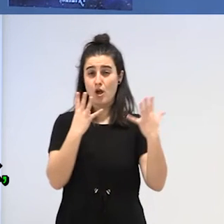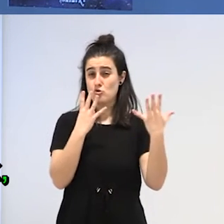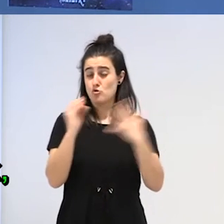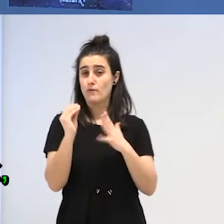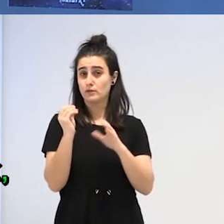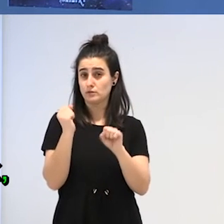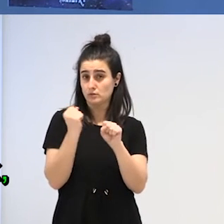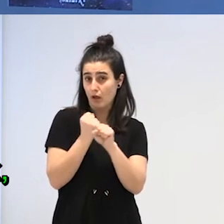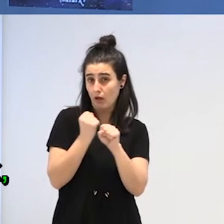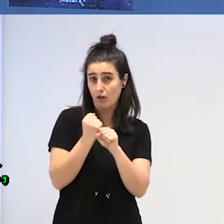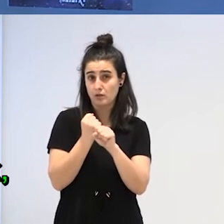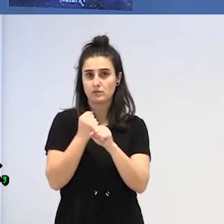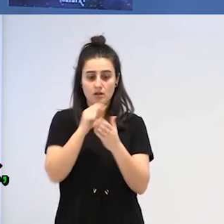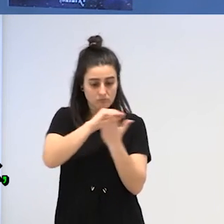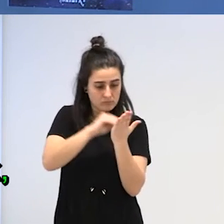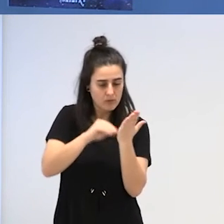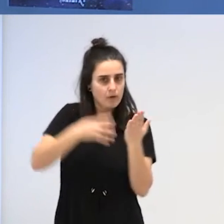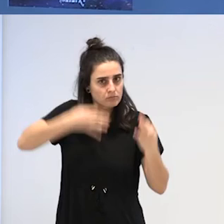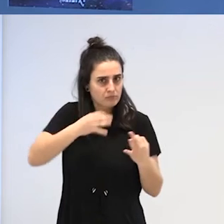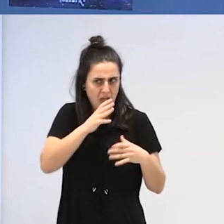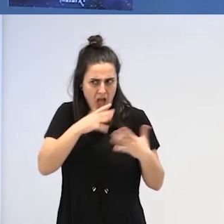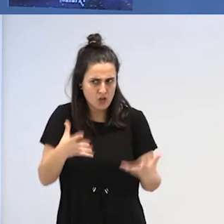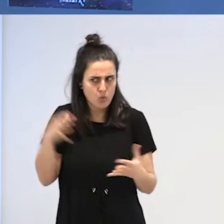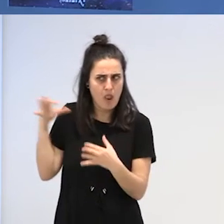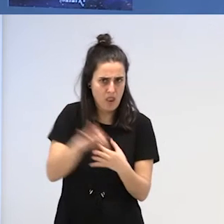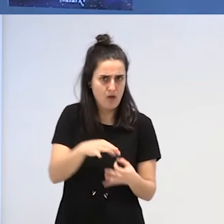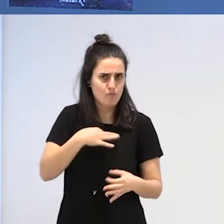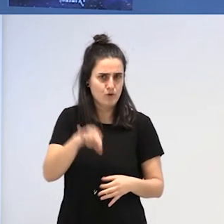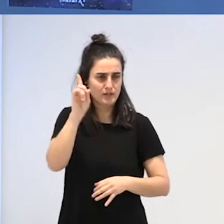ustez nahiko gaurkoak dira, ipuinak alde batetik.